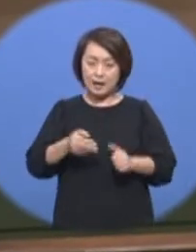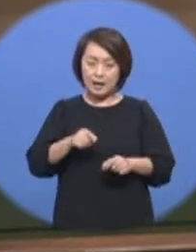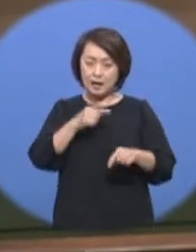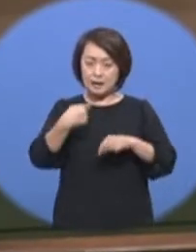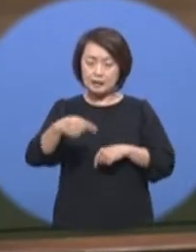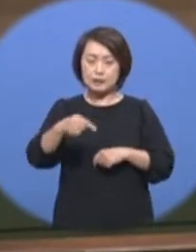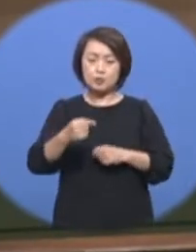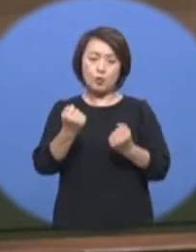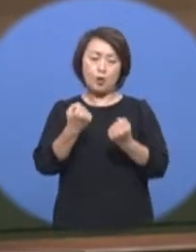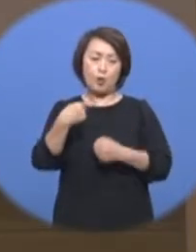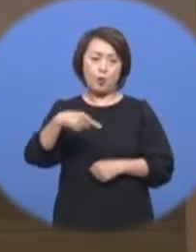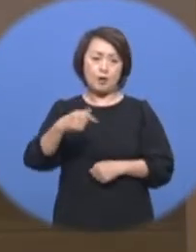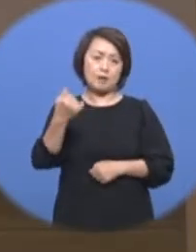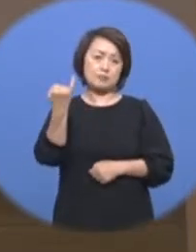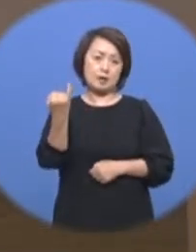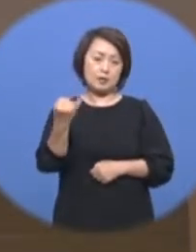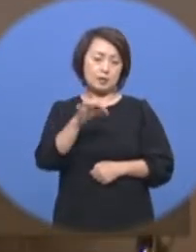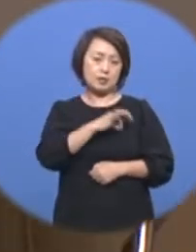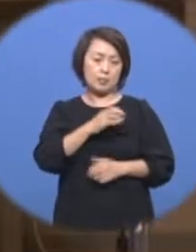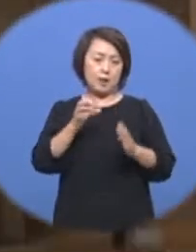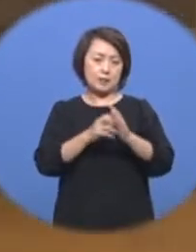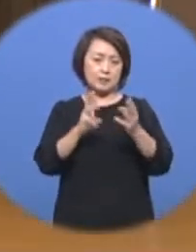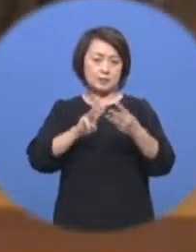春さんです。